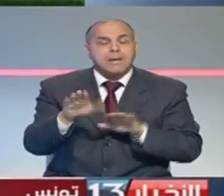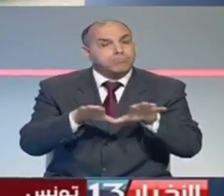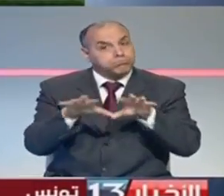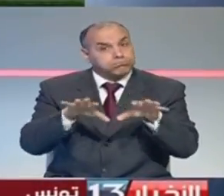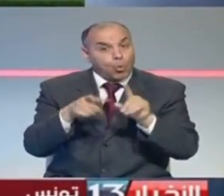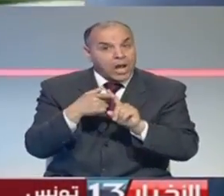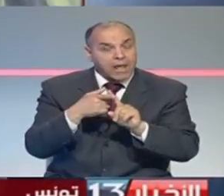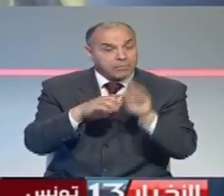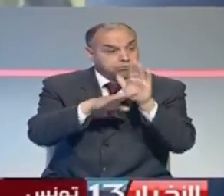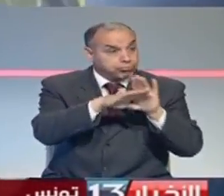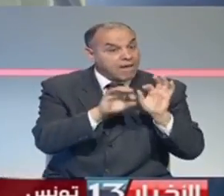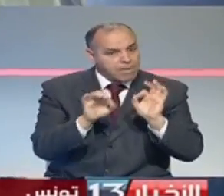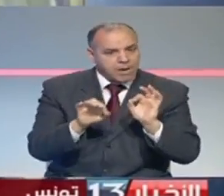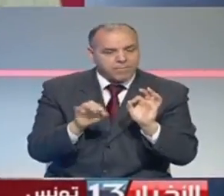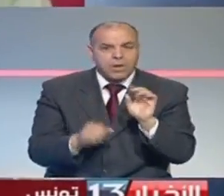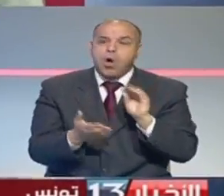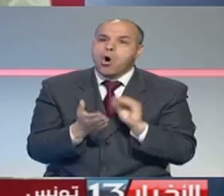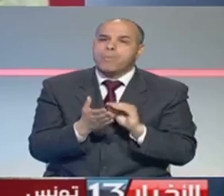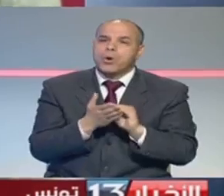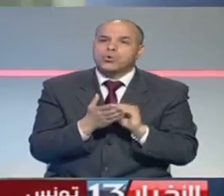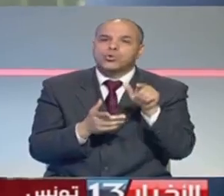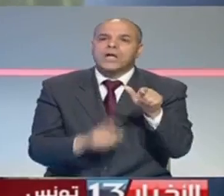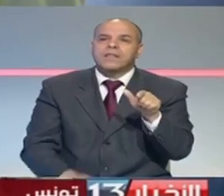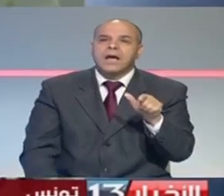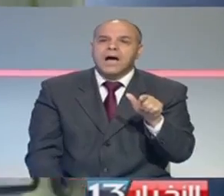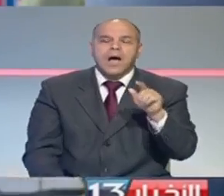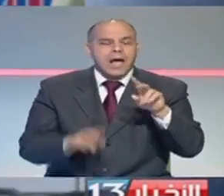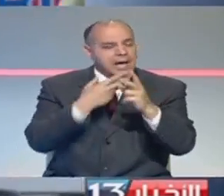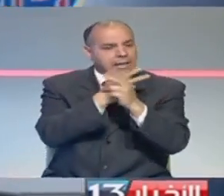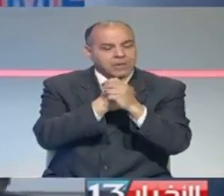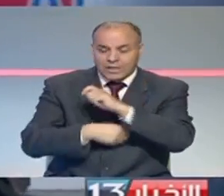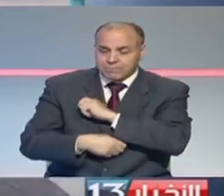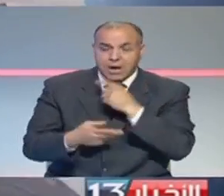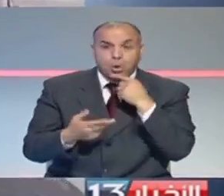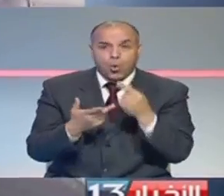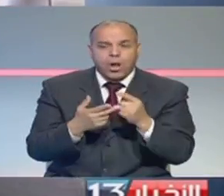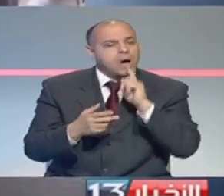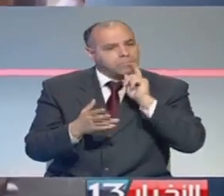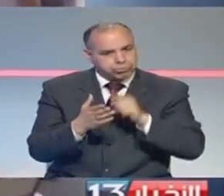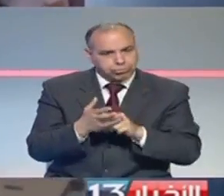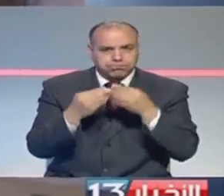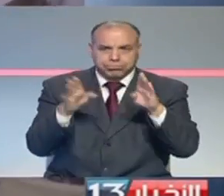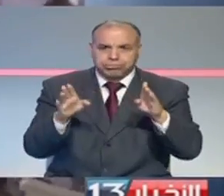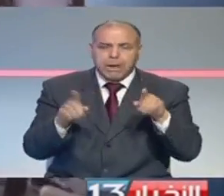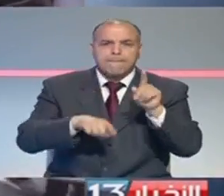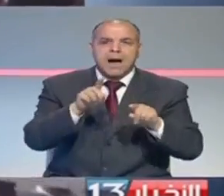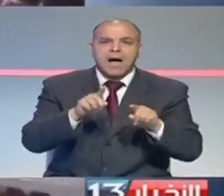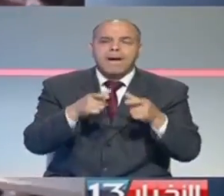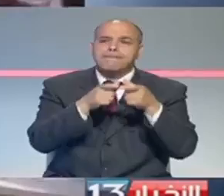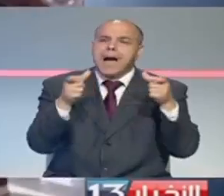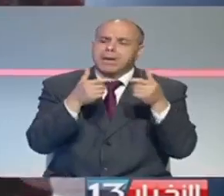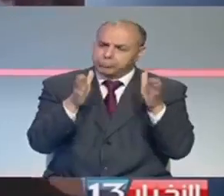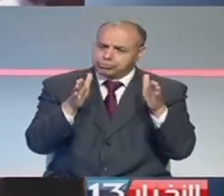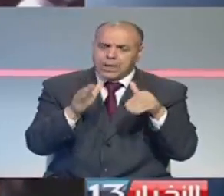الاجراءات الوقائيه وكذلك الشان بالنسبه الى النمسا واسبانيا التي قررت اعاده فتح بعض المصانع